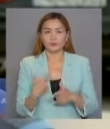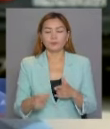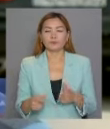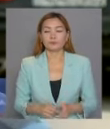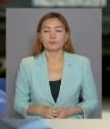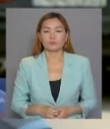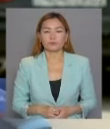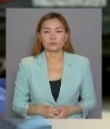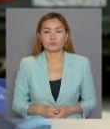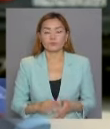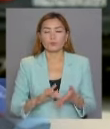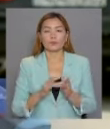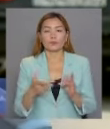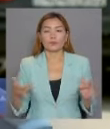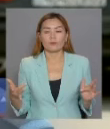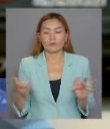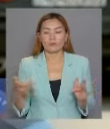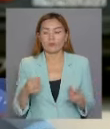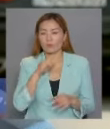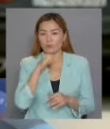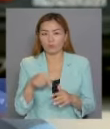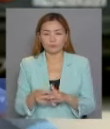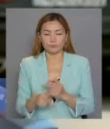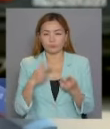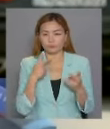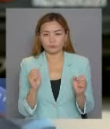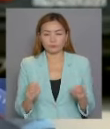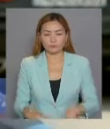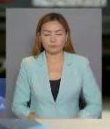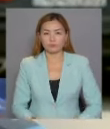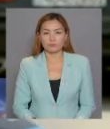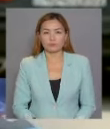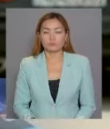және де электронды порталдан қарауға болады.